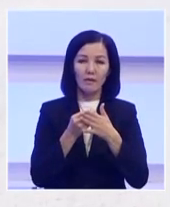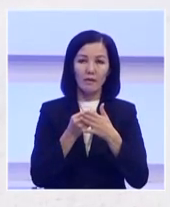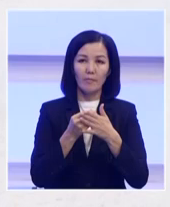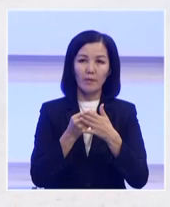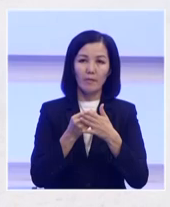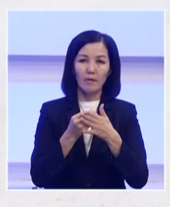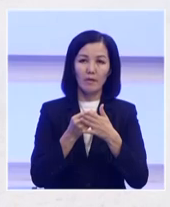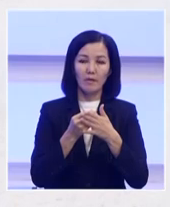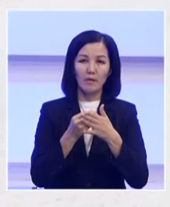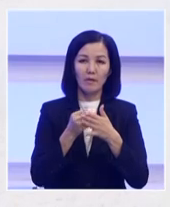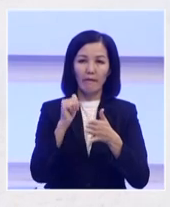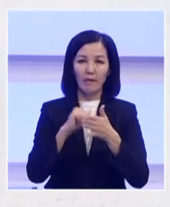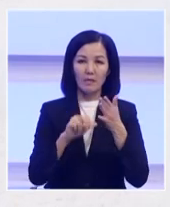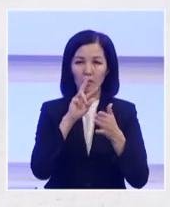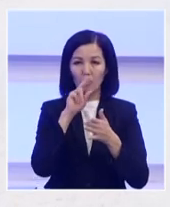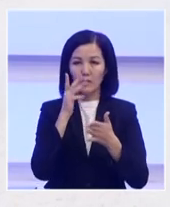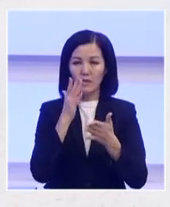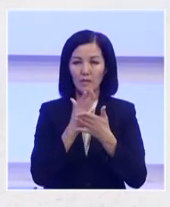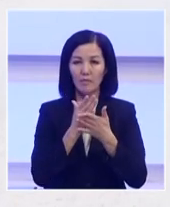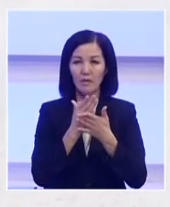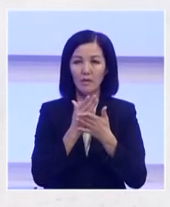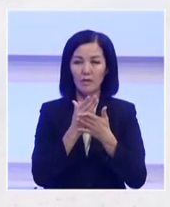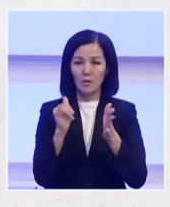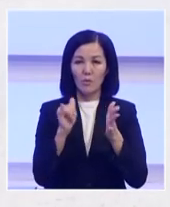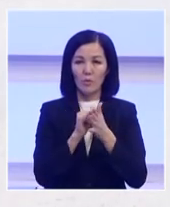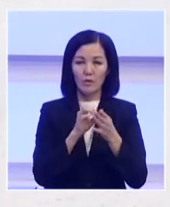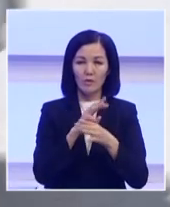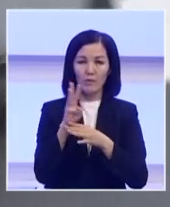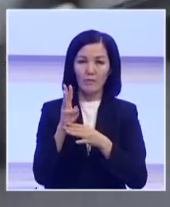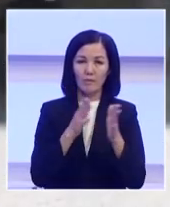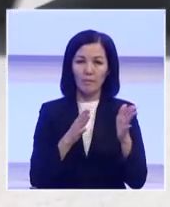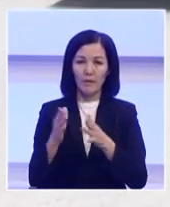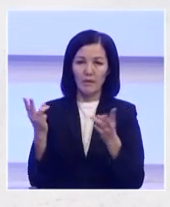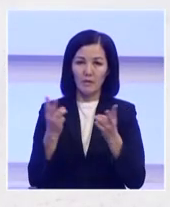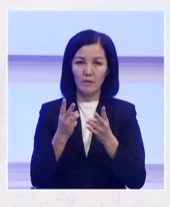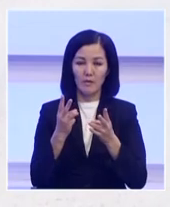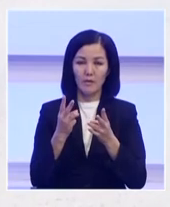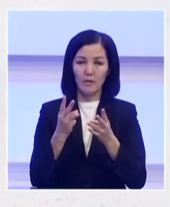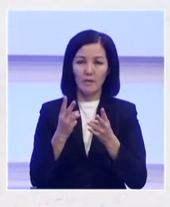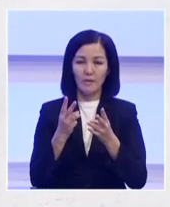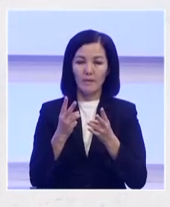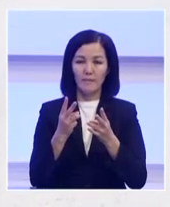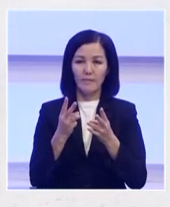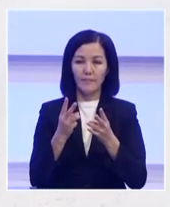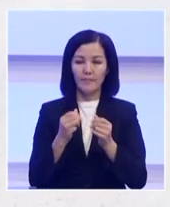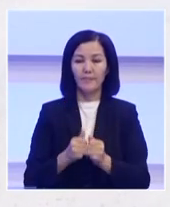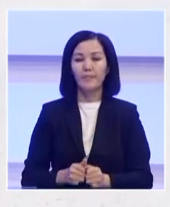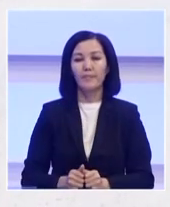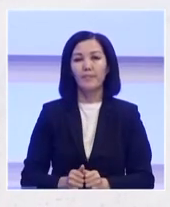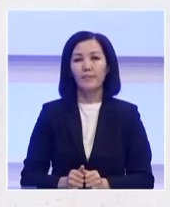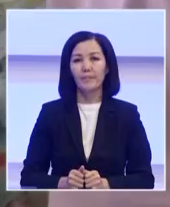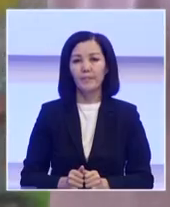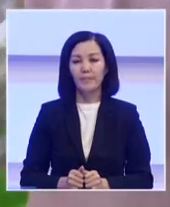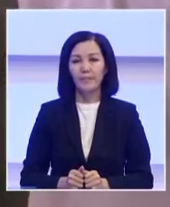байқалды. Енді ол бүгіннен бастап аламыз деді, қамтамасыз етіп, сыртқы территорияларын дезинфекция жасауға қамтамасыз ететін